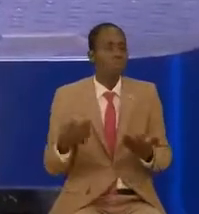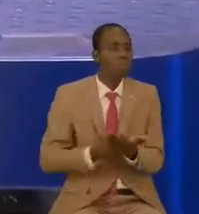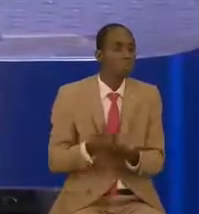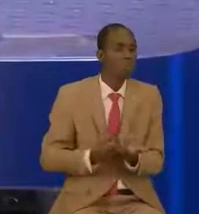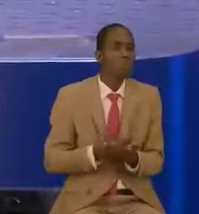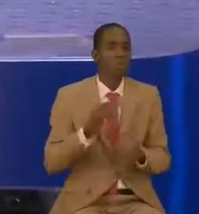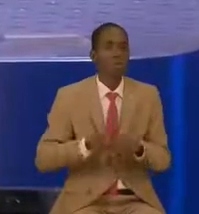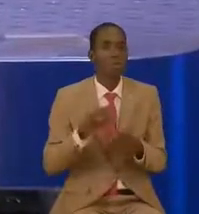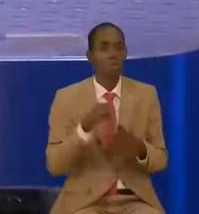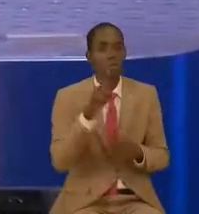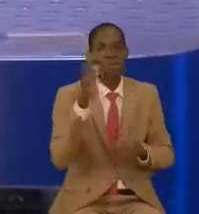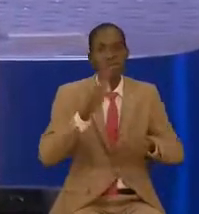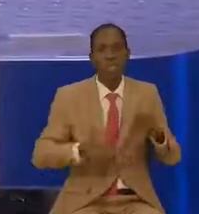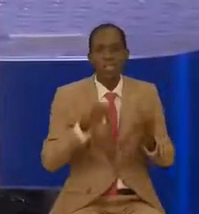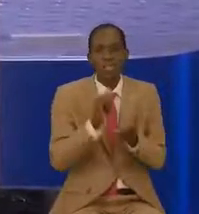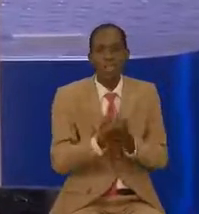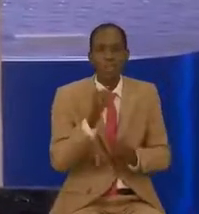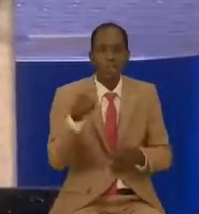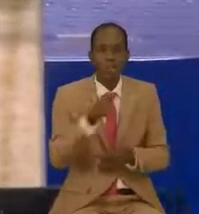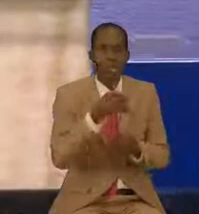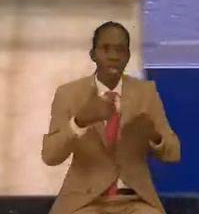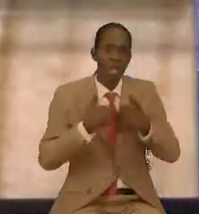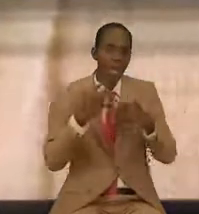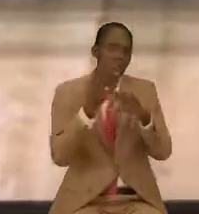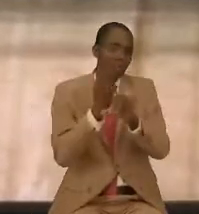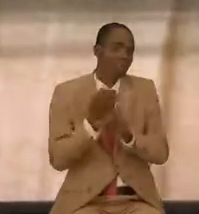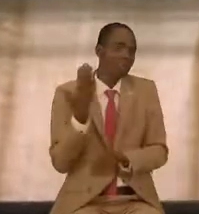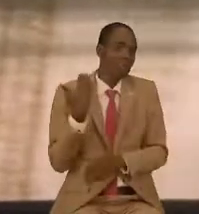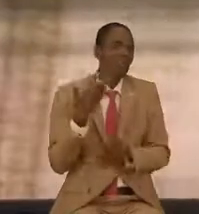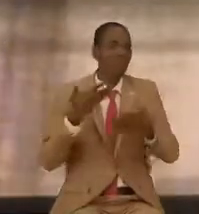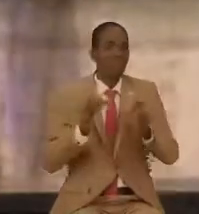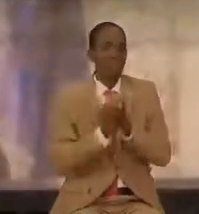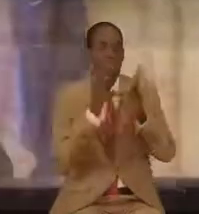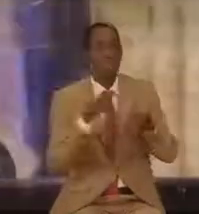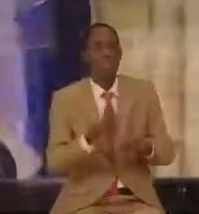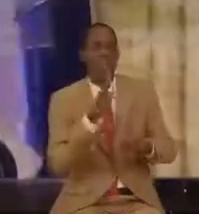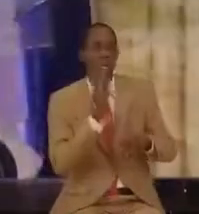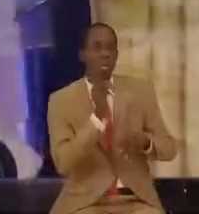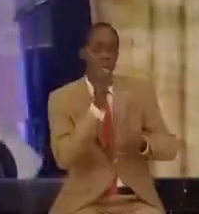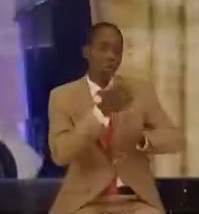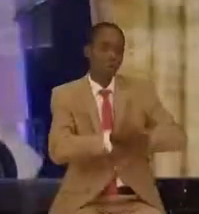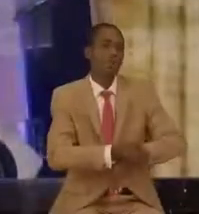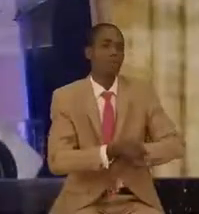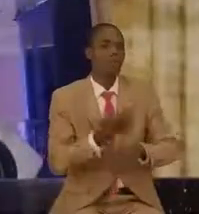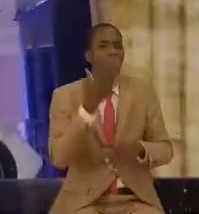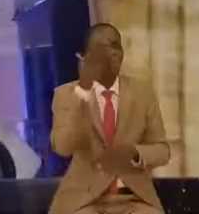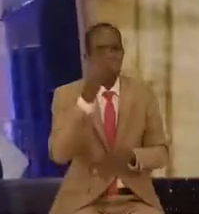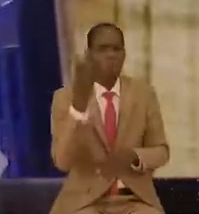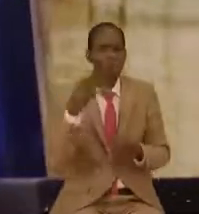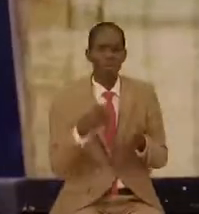évangile, que celui que vous avez reçu, qu'il soit anathème. Pourquoi il était si